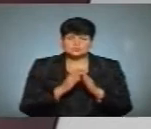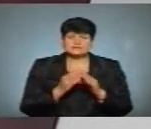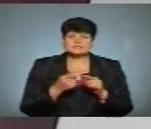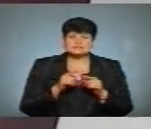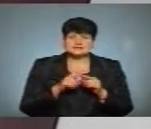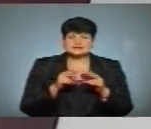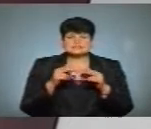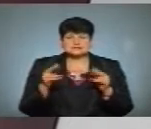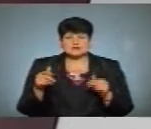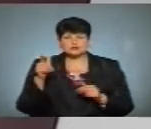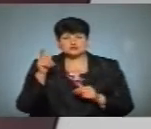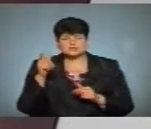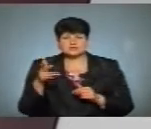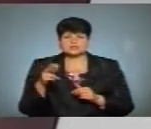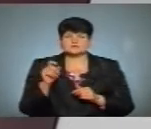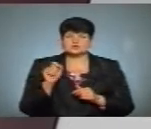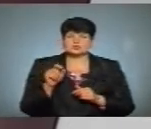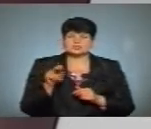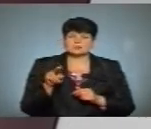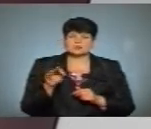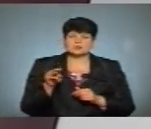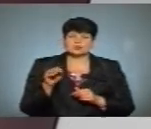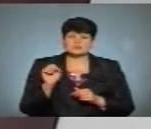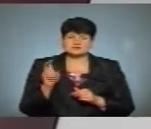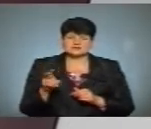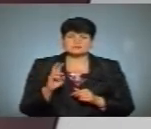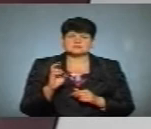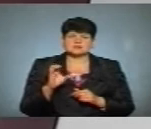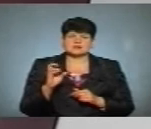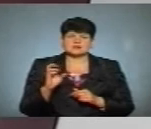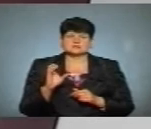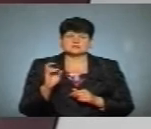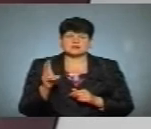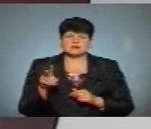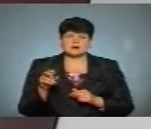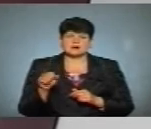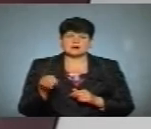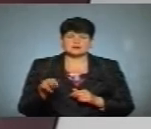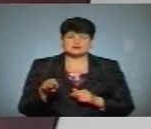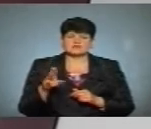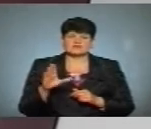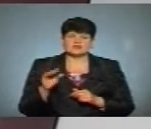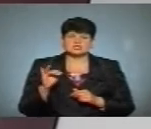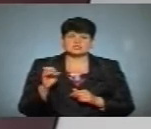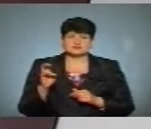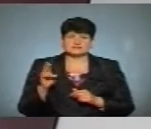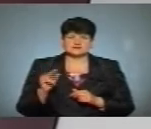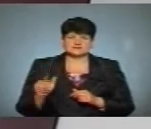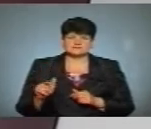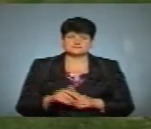замки Чорткова, Золотого потоку, Скала та Вишнівця. У День архітектури з Юрієм Вербовецьким поспілкувалися кореспонденти